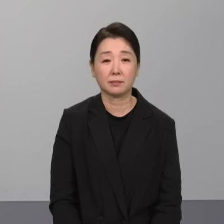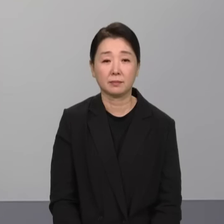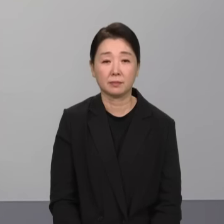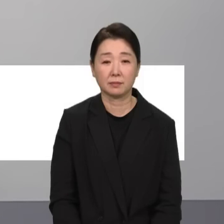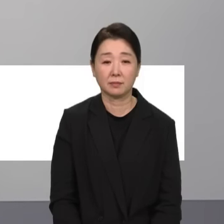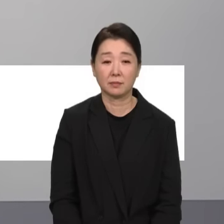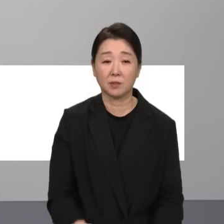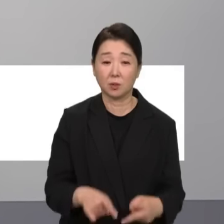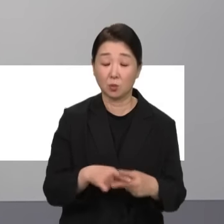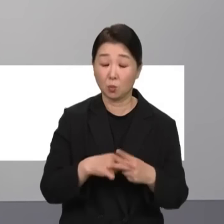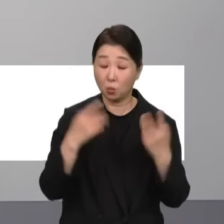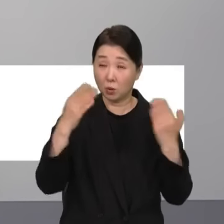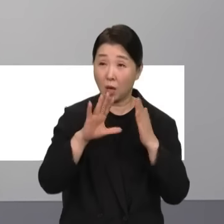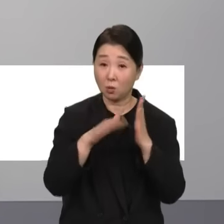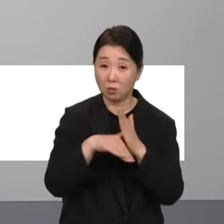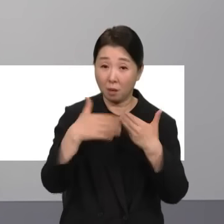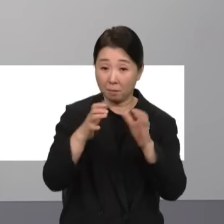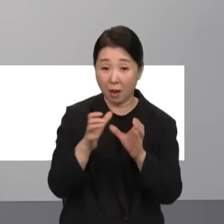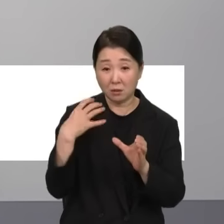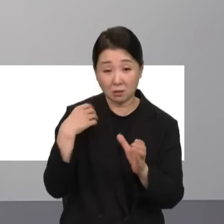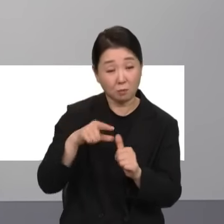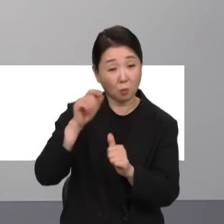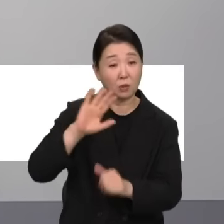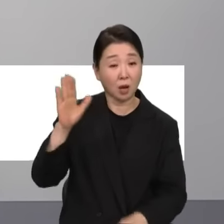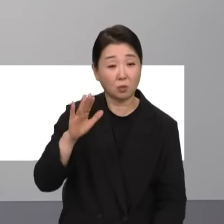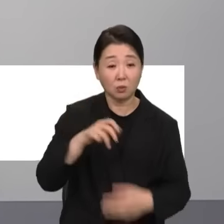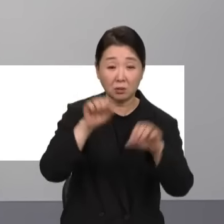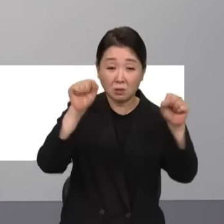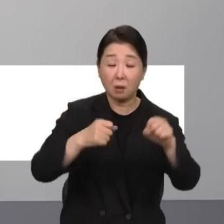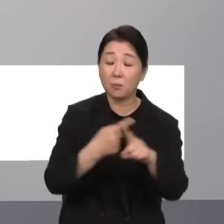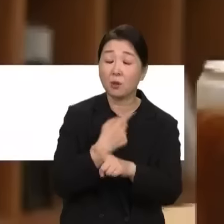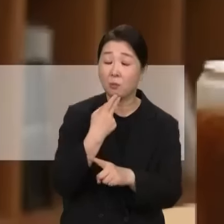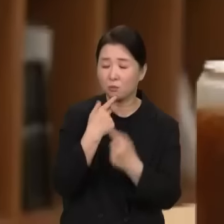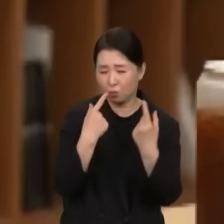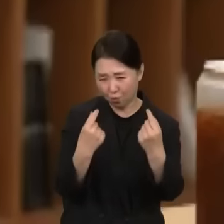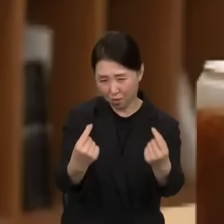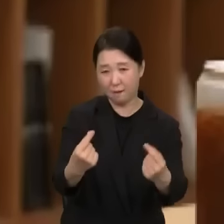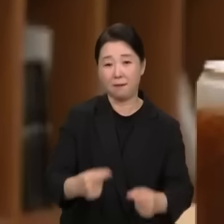초등학교에서 반장 뽑는 것도 아니고 시스템 변화가 있지 않으면 또 똑같이 흘러가기 때문에.